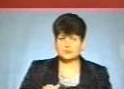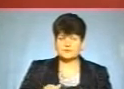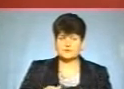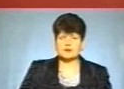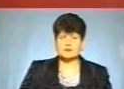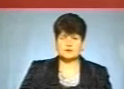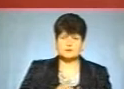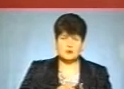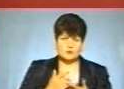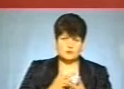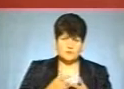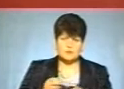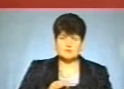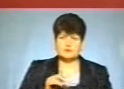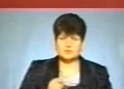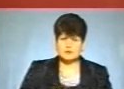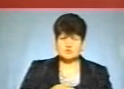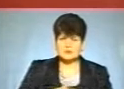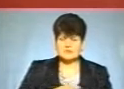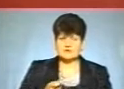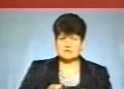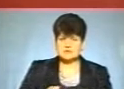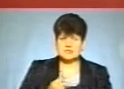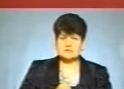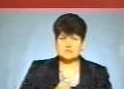також ми маємо інформацію про те, що в нас в адміністрації працює